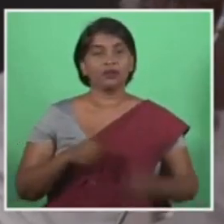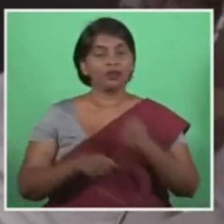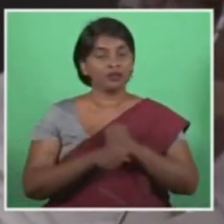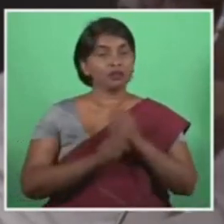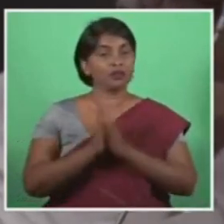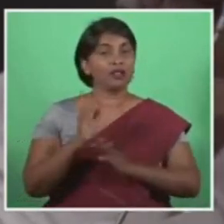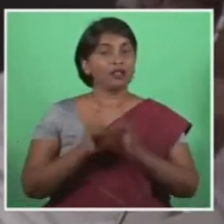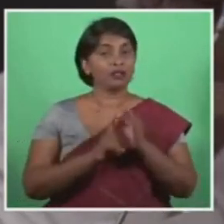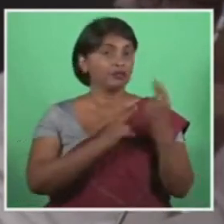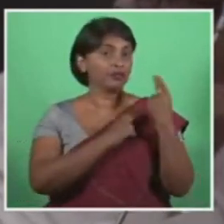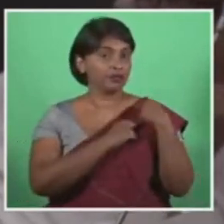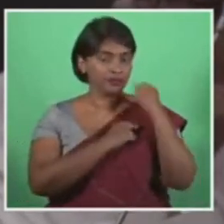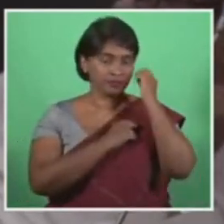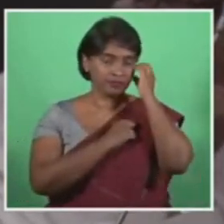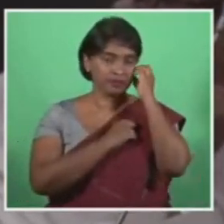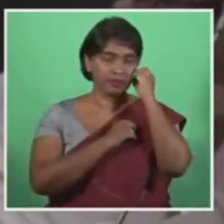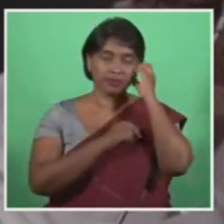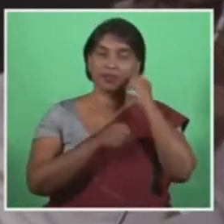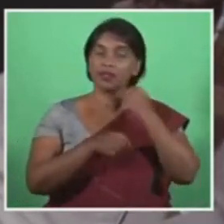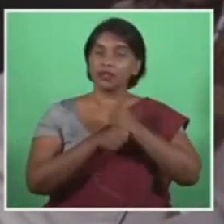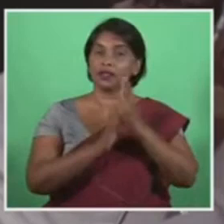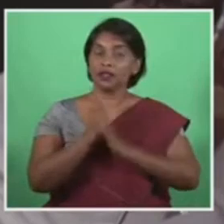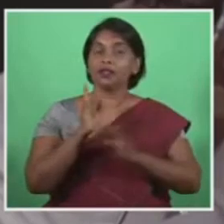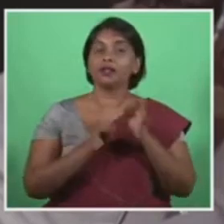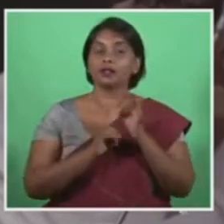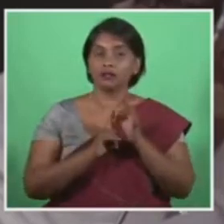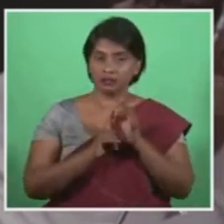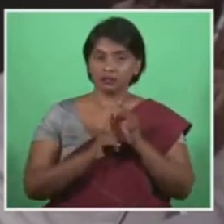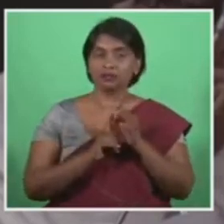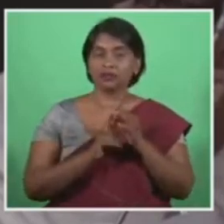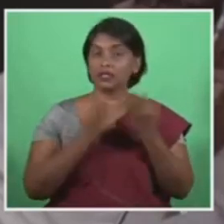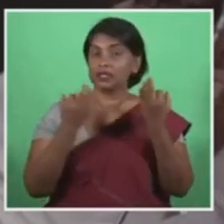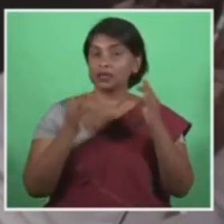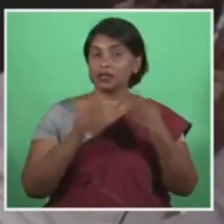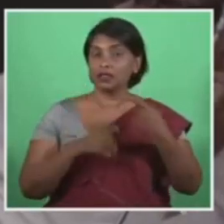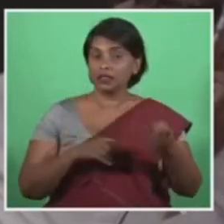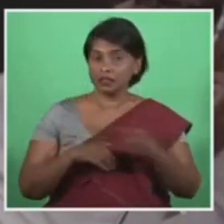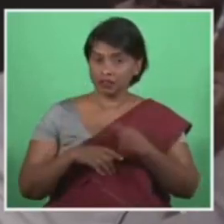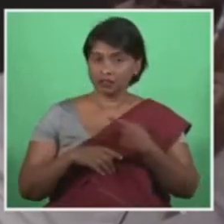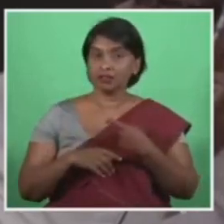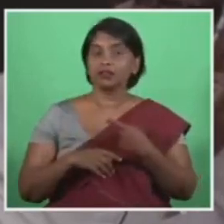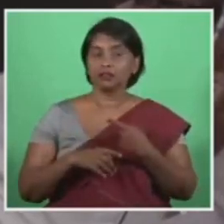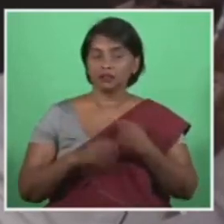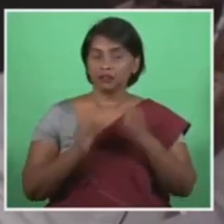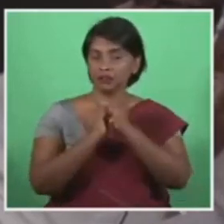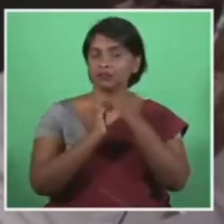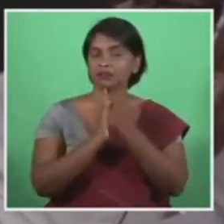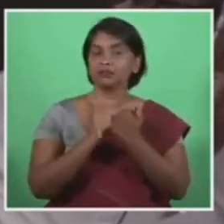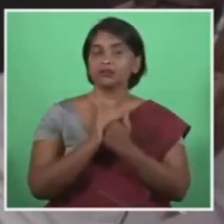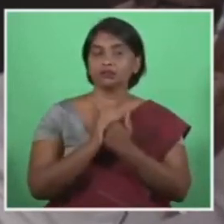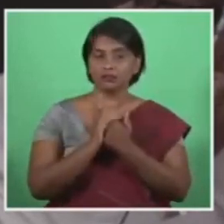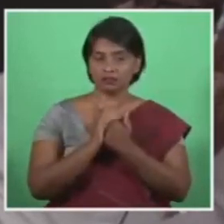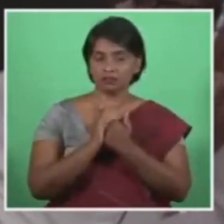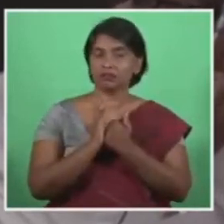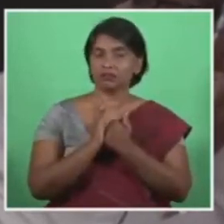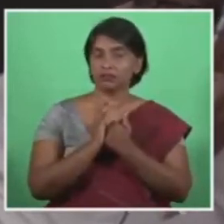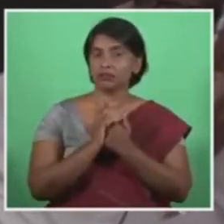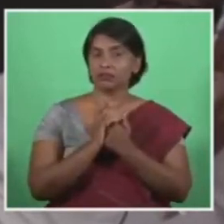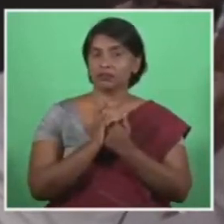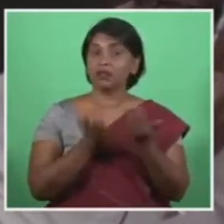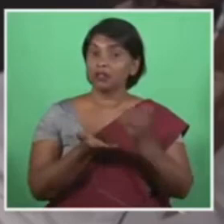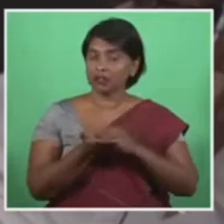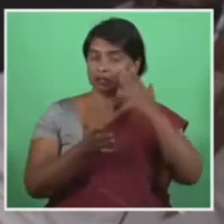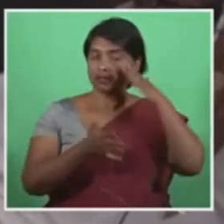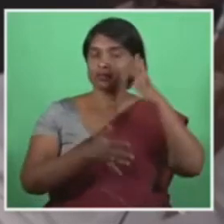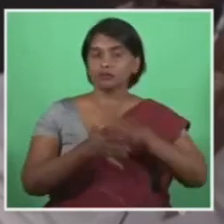मे भार अपे राज्य अमात्यतुमाद निदहस दिन कटयुतु पिलिबंदव तम